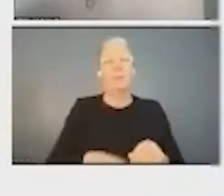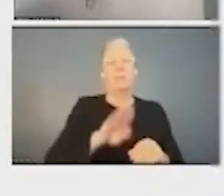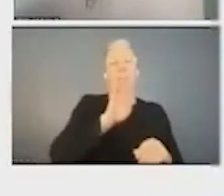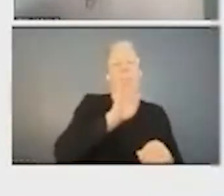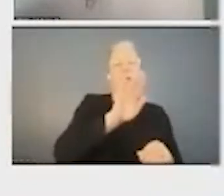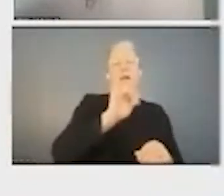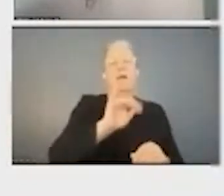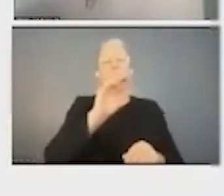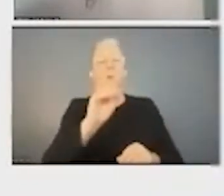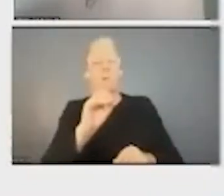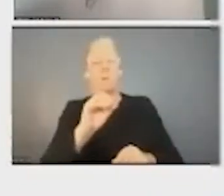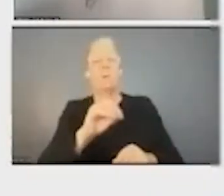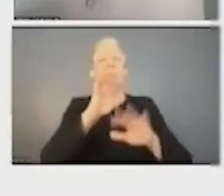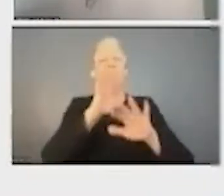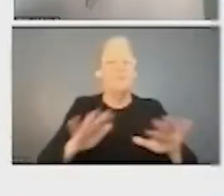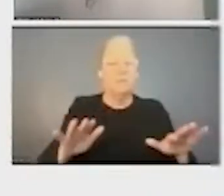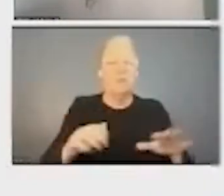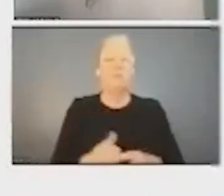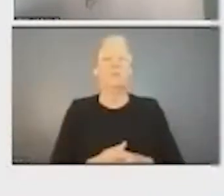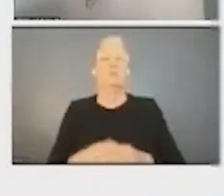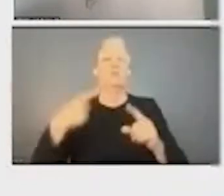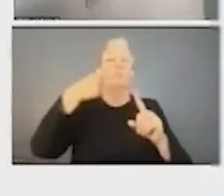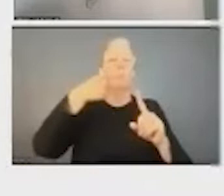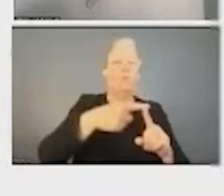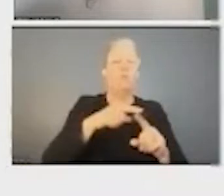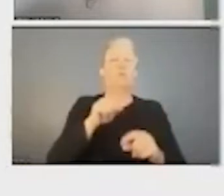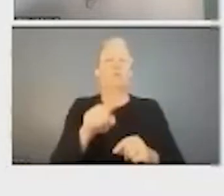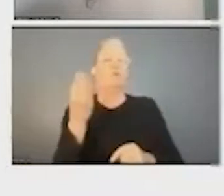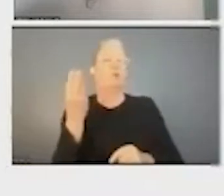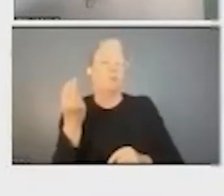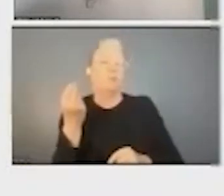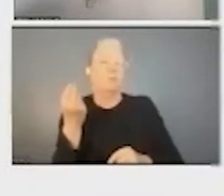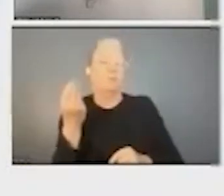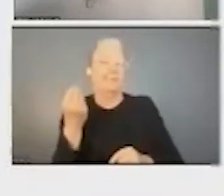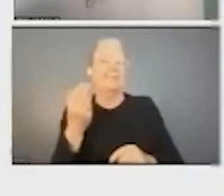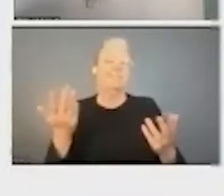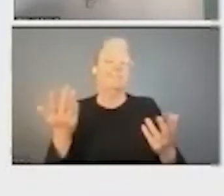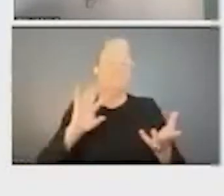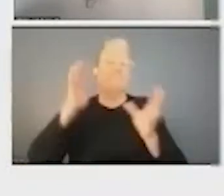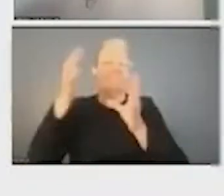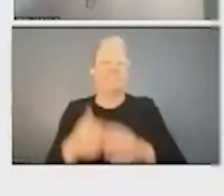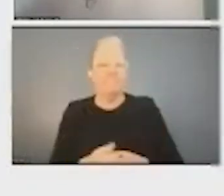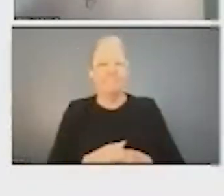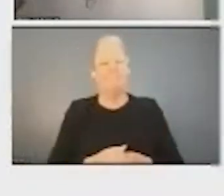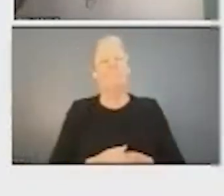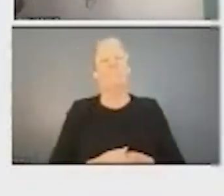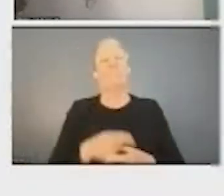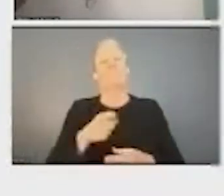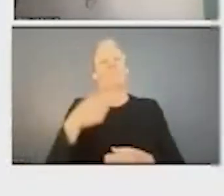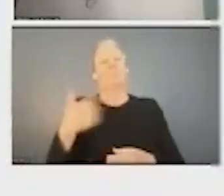الدور التي تقوم به المرأة في التنوع البيولوجي، وخصوصا بالنسبة للبيئة والنظام البيئي بصفة